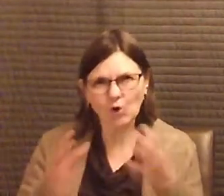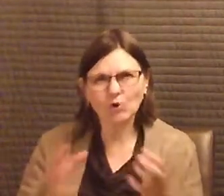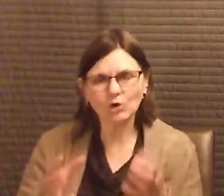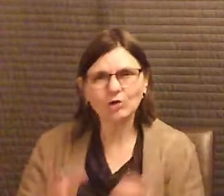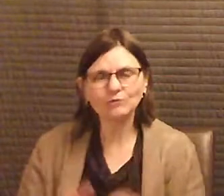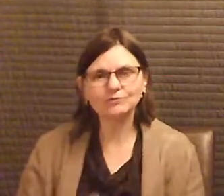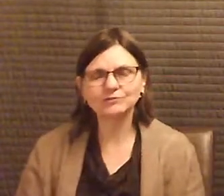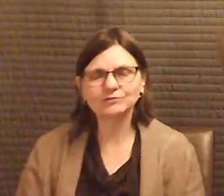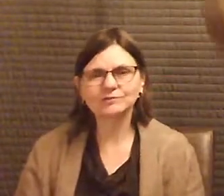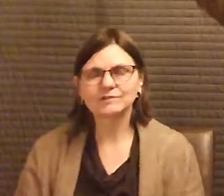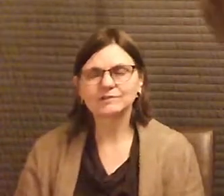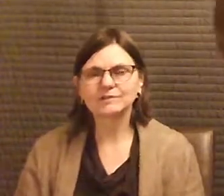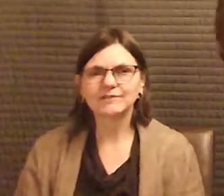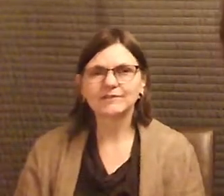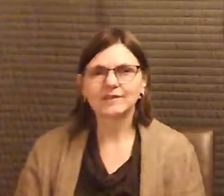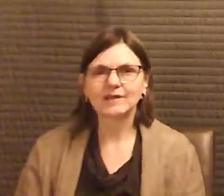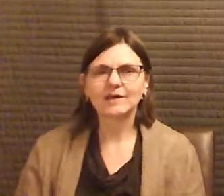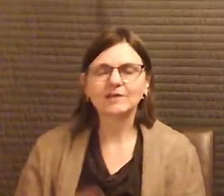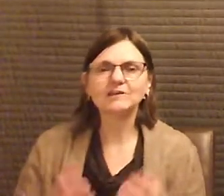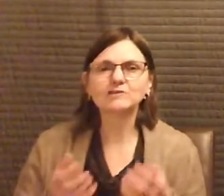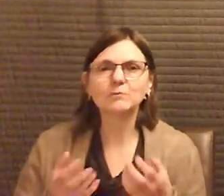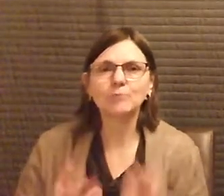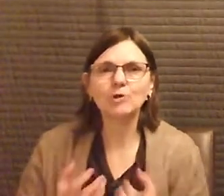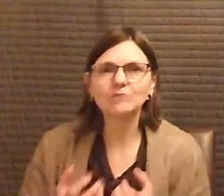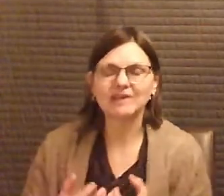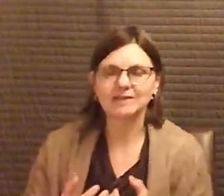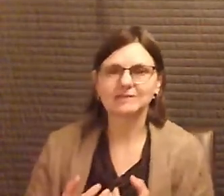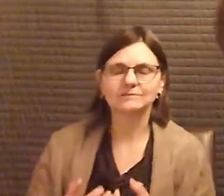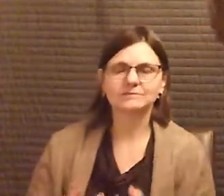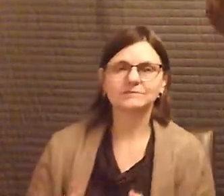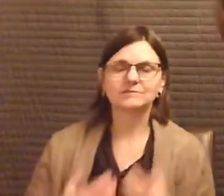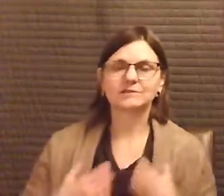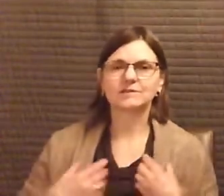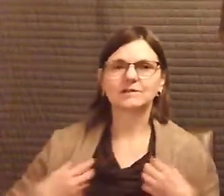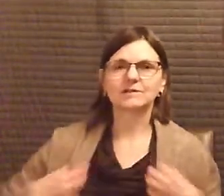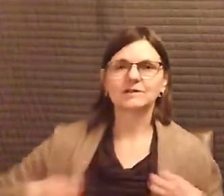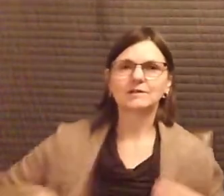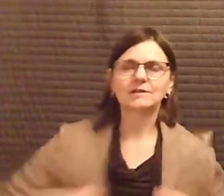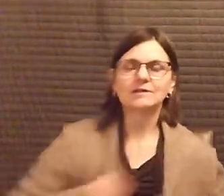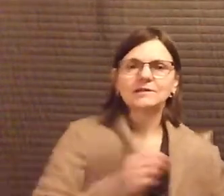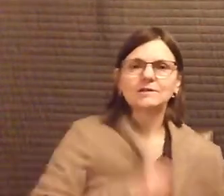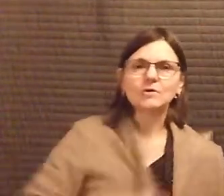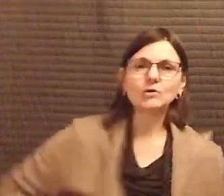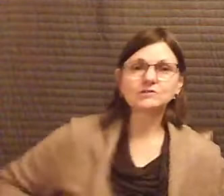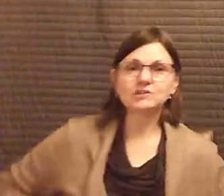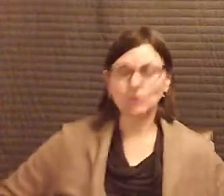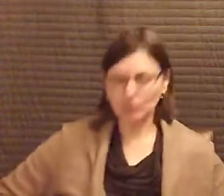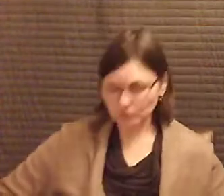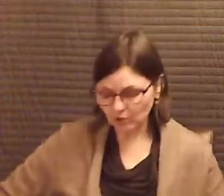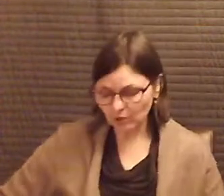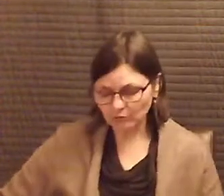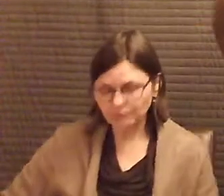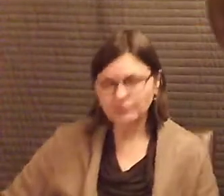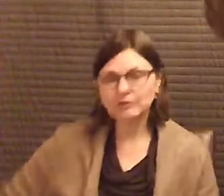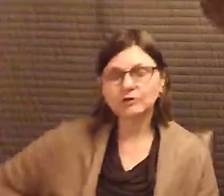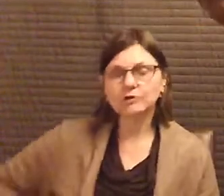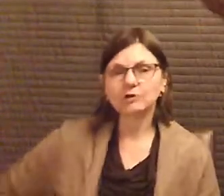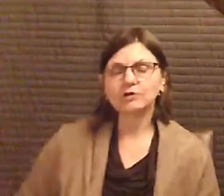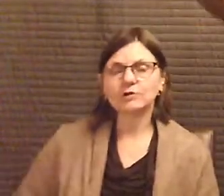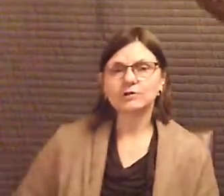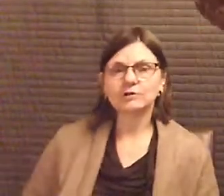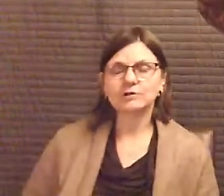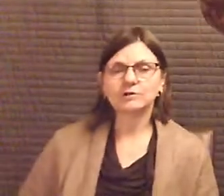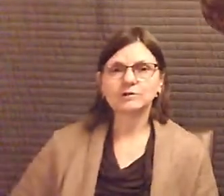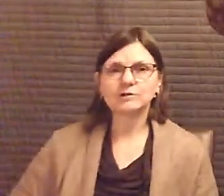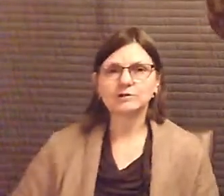ongeloof wisselstroom moment is een bolwerk opties ambi wat ziet ongeloof als doen